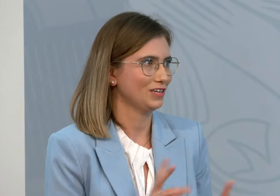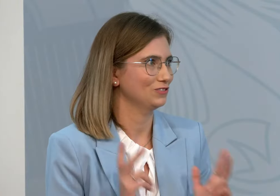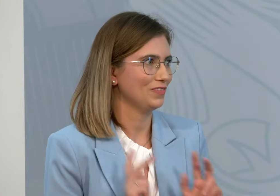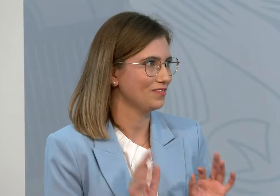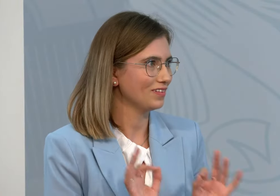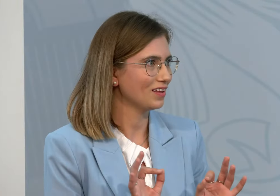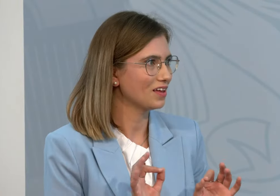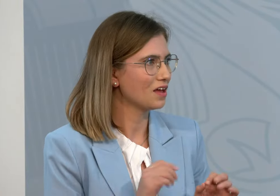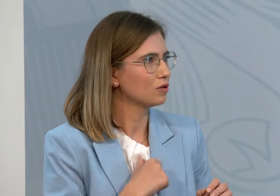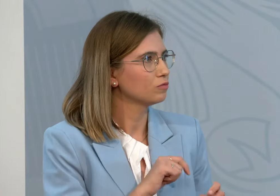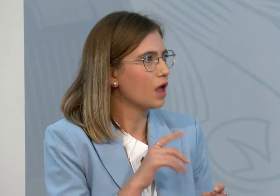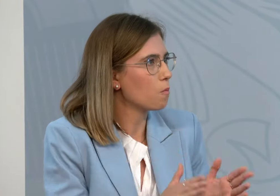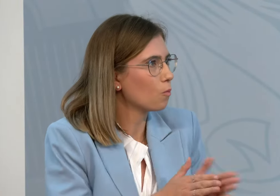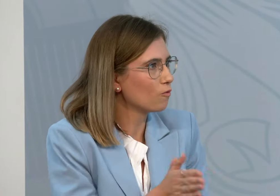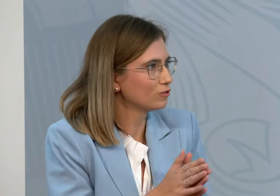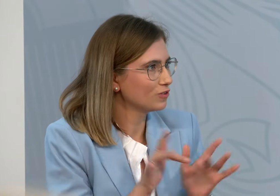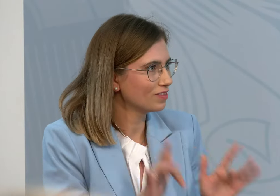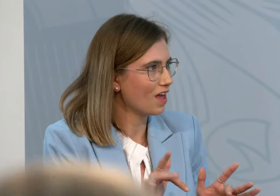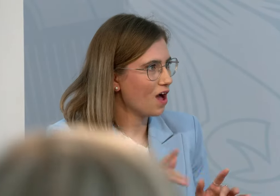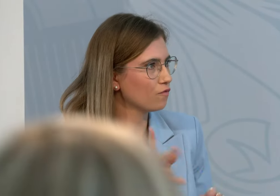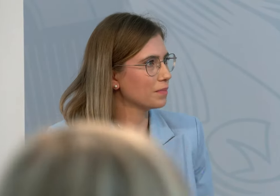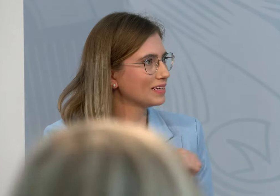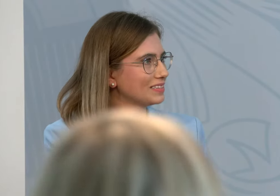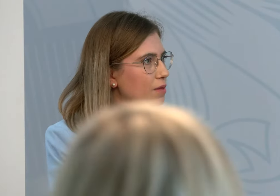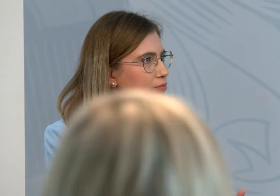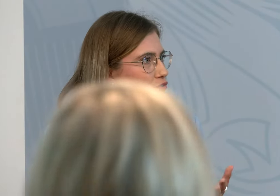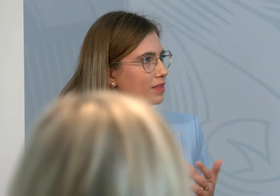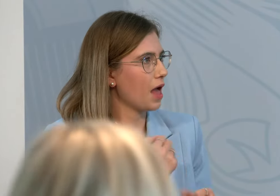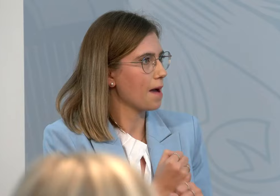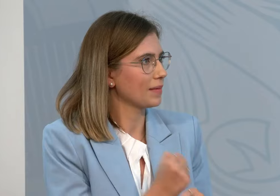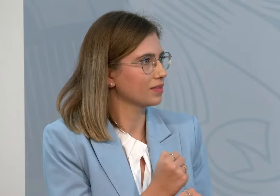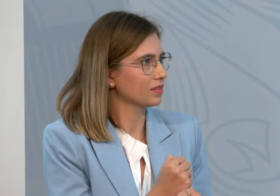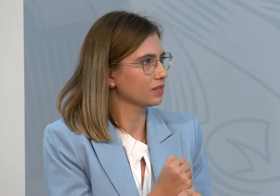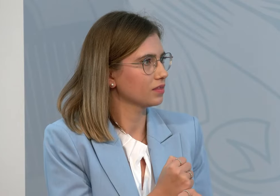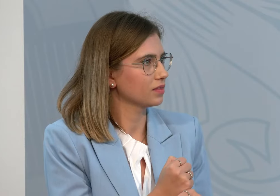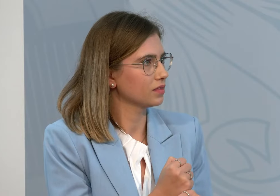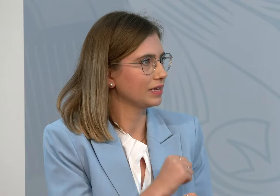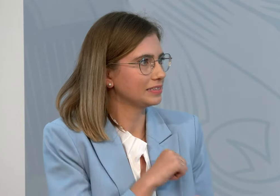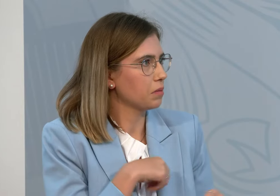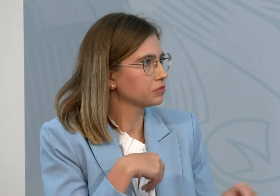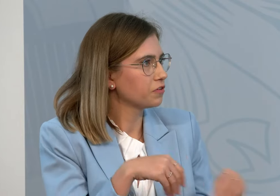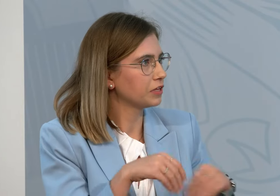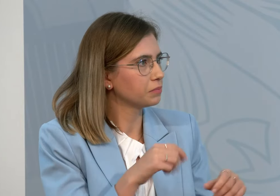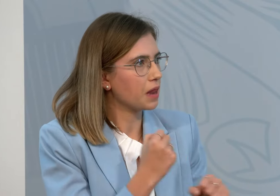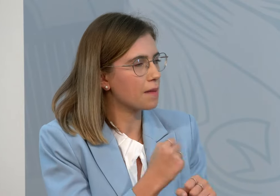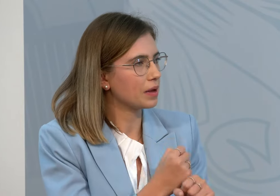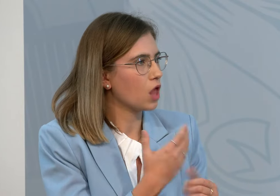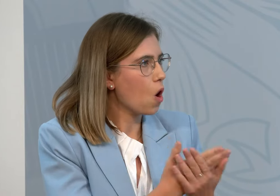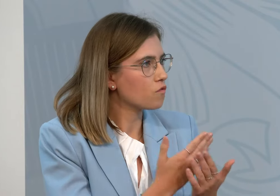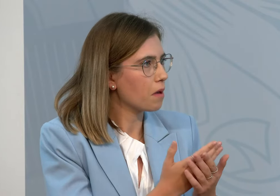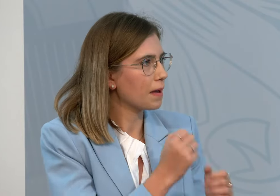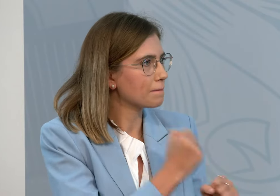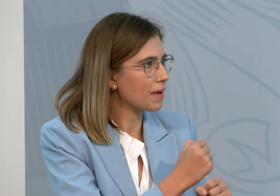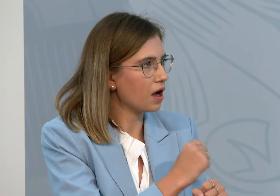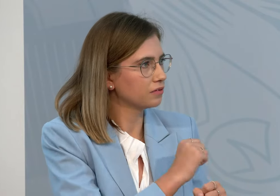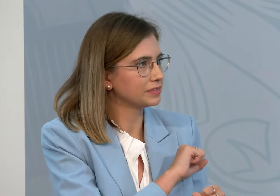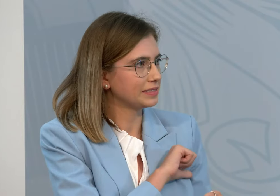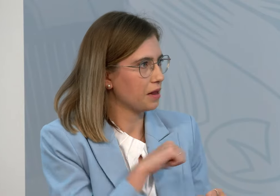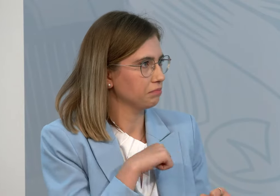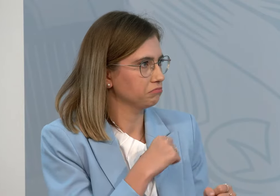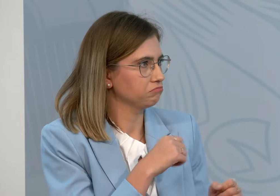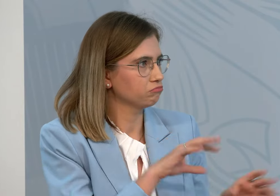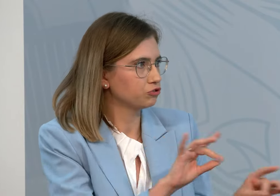Ja, ich bin sehr zufrieden und es ist alles fein. Also ich habe eine hohe Motivation zu arbeiten. Ich kann